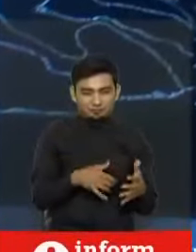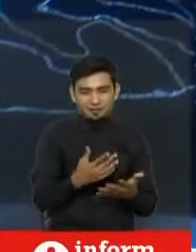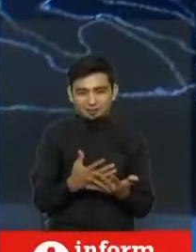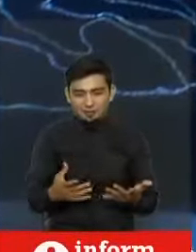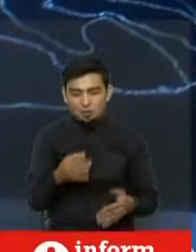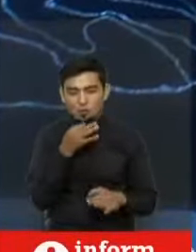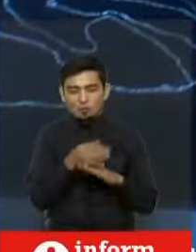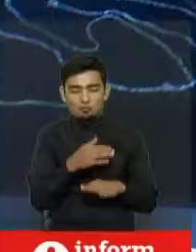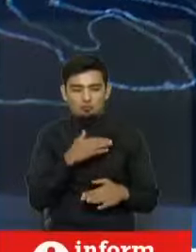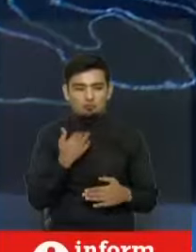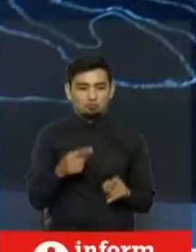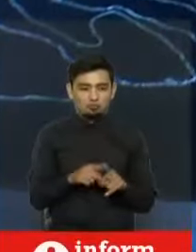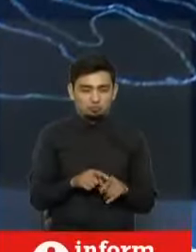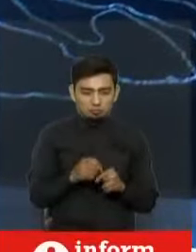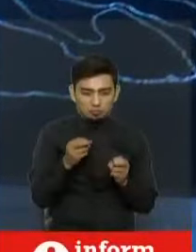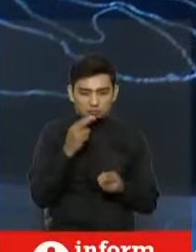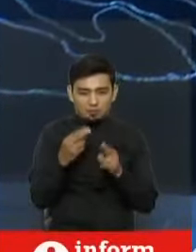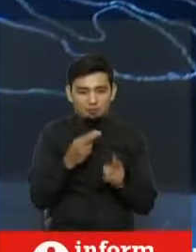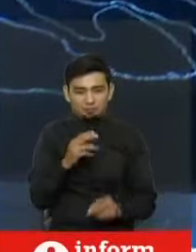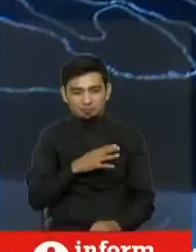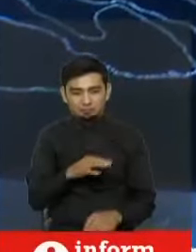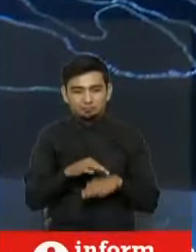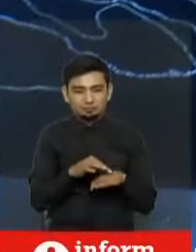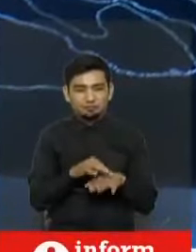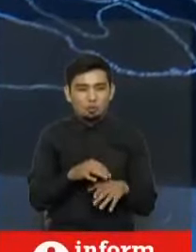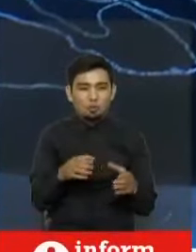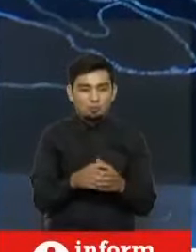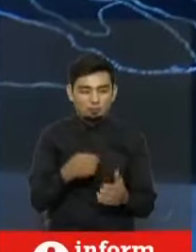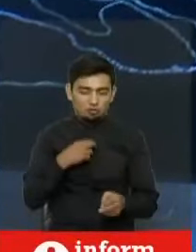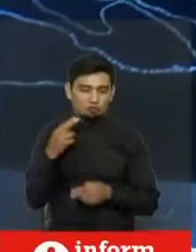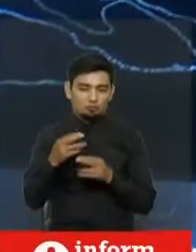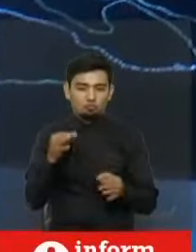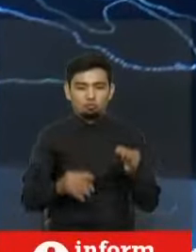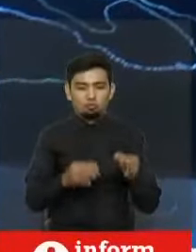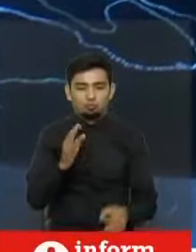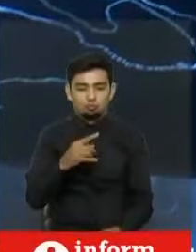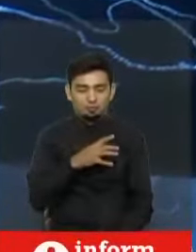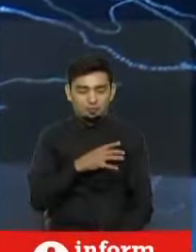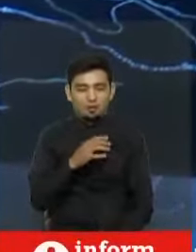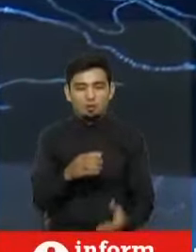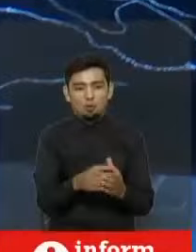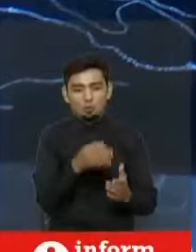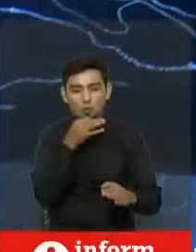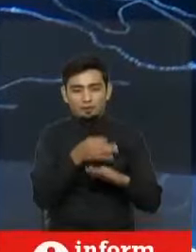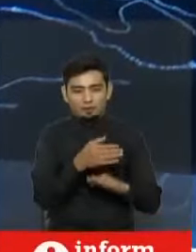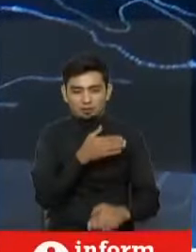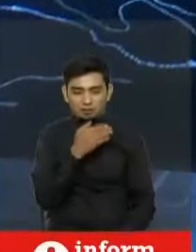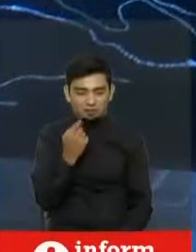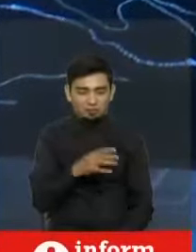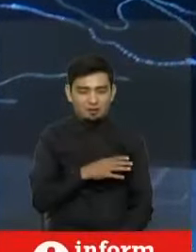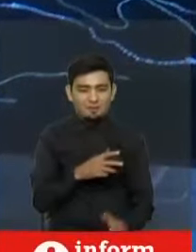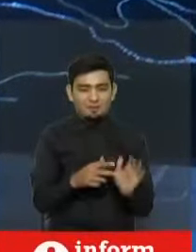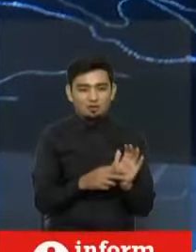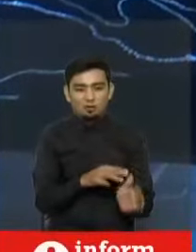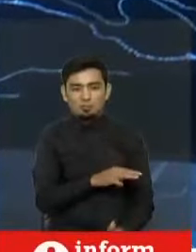беруге асықпайды. Сондықтан жолаушы тасымалдаушы компанияны сотқа беруге бекінген. Компанияның жауапсыздығы кесірінен 8